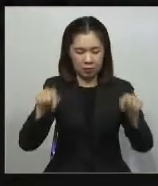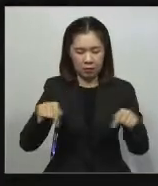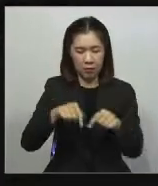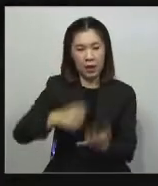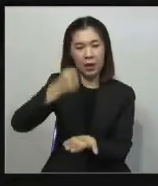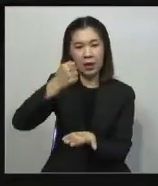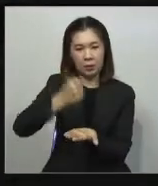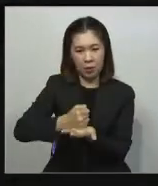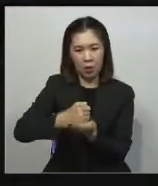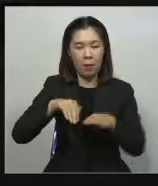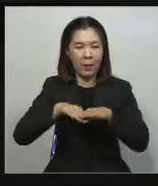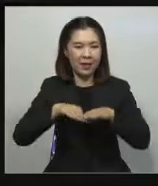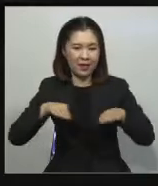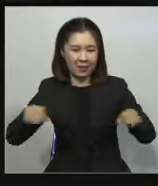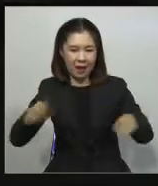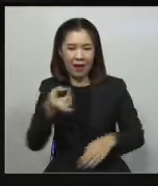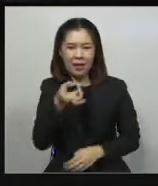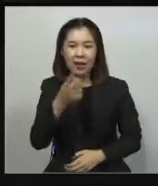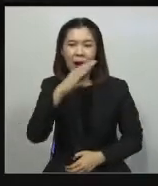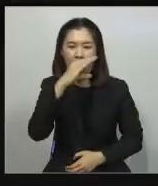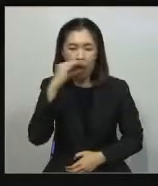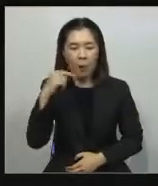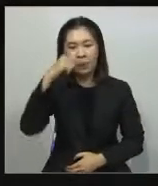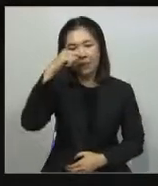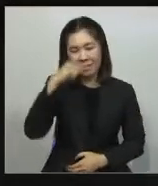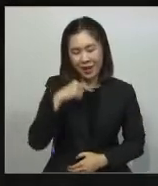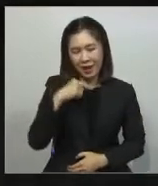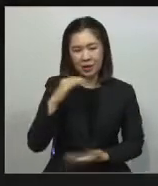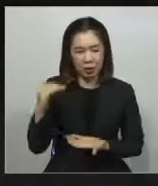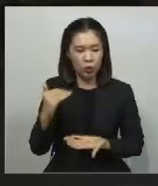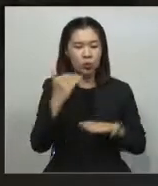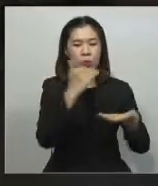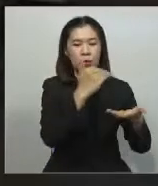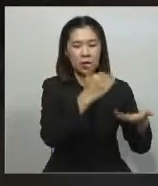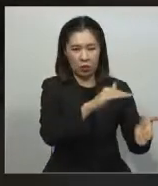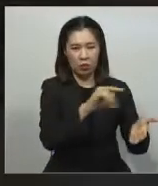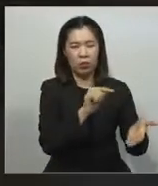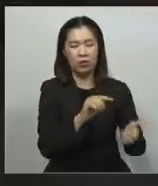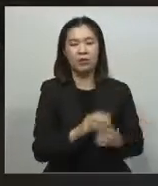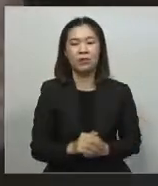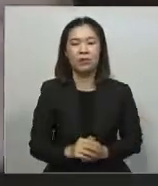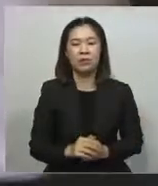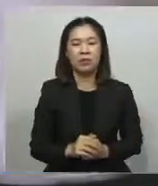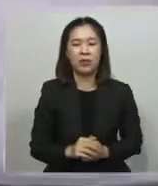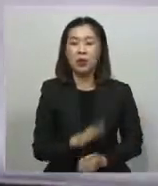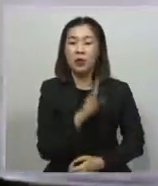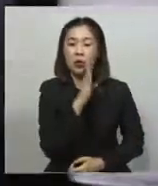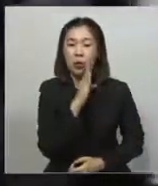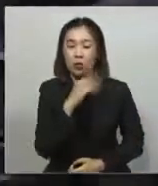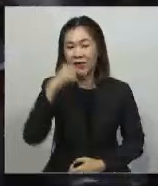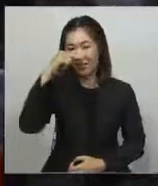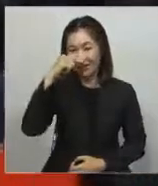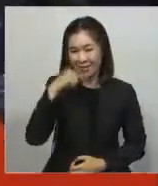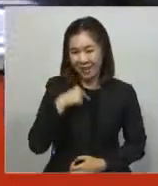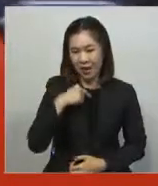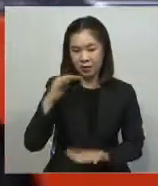ตรฐานสินค้าข้าวหอมมะลิไทยนำไปใช้ประกอบพิธีการศุลกากรเพื่อส่งออกซึ่งหากข้าวหอมมะลิไท